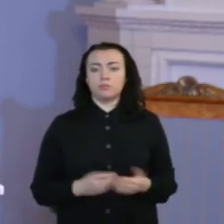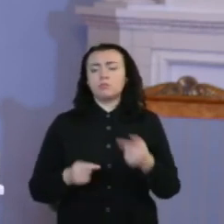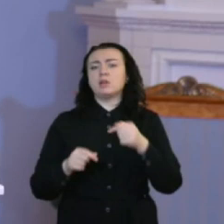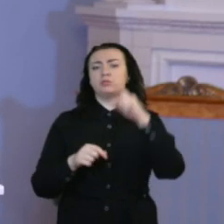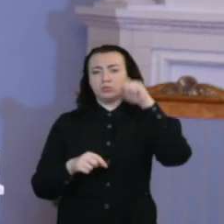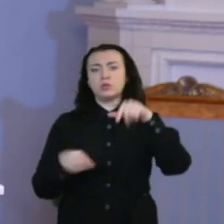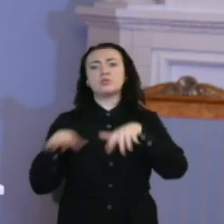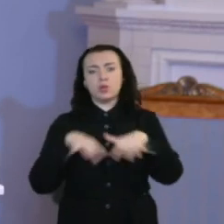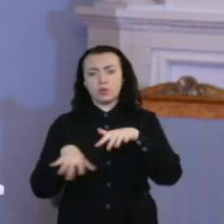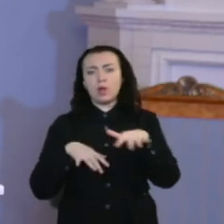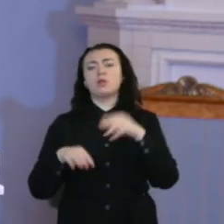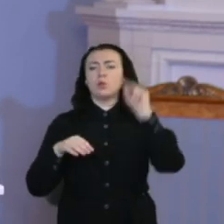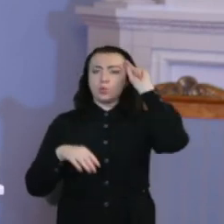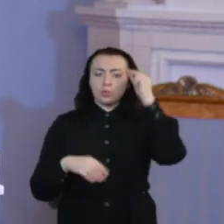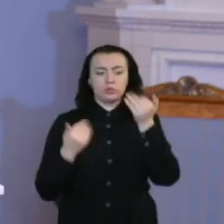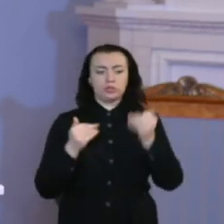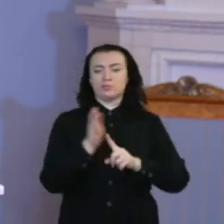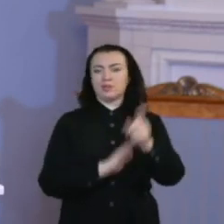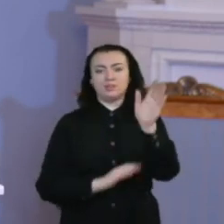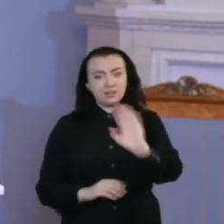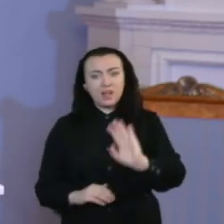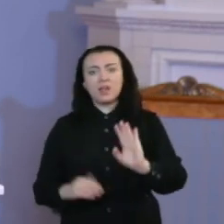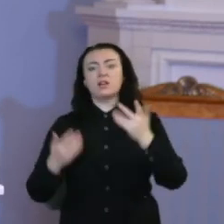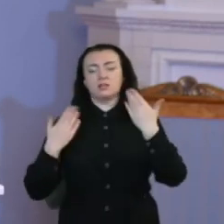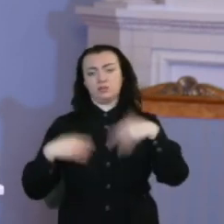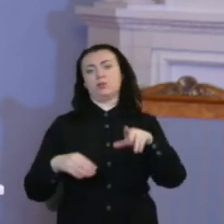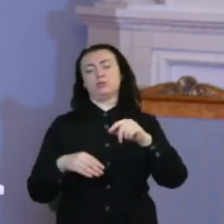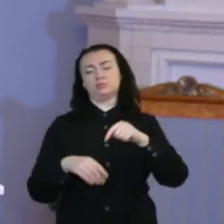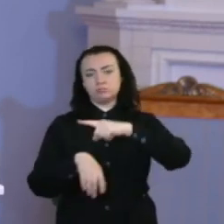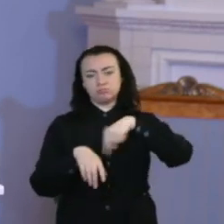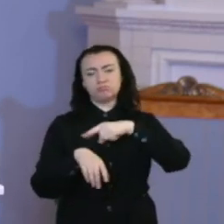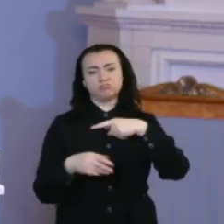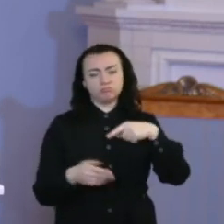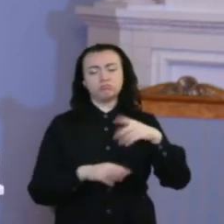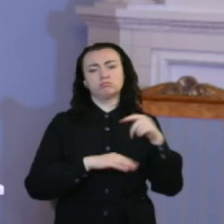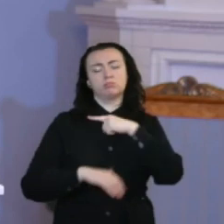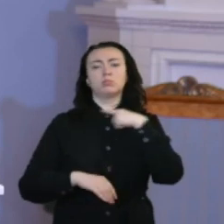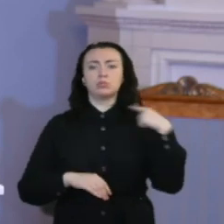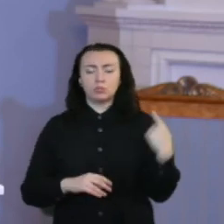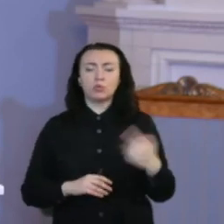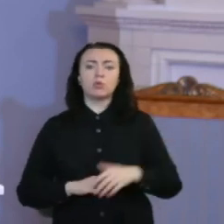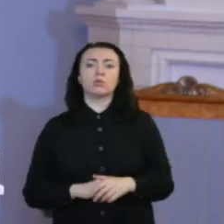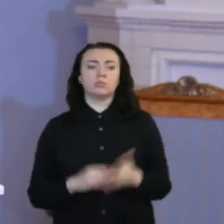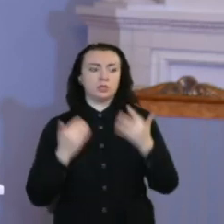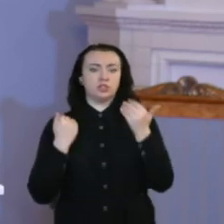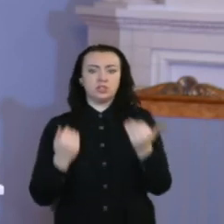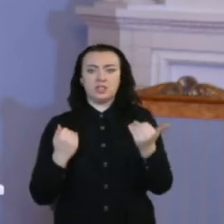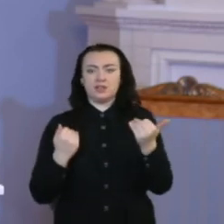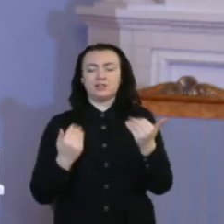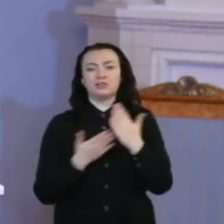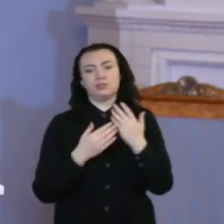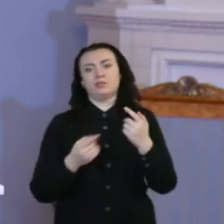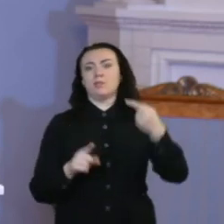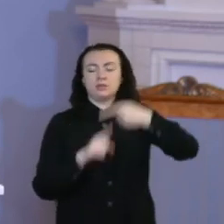ir tuo rūpinamės jau ne nuo šiandien, bet dabar šie klausimai suskamba turbūt naujai ir naujų